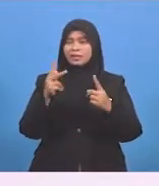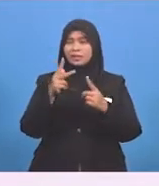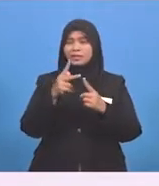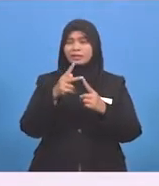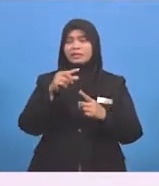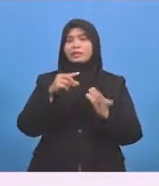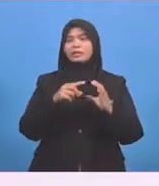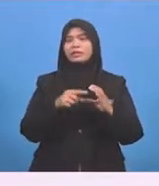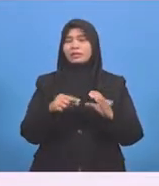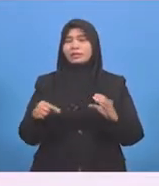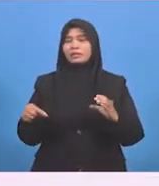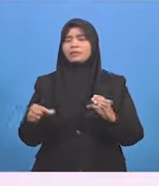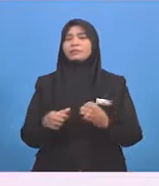gas.